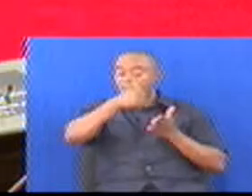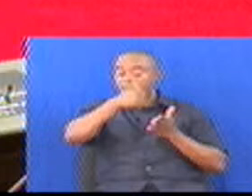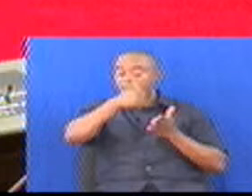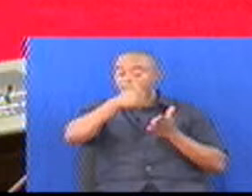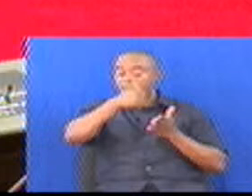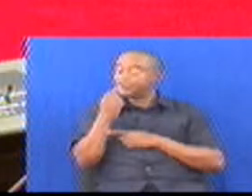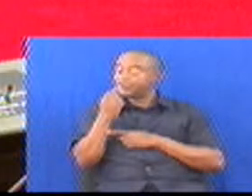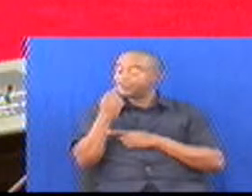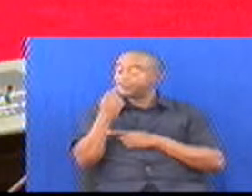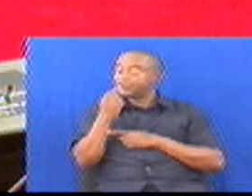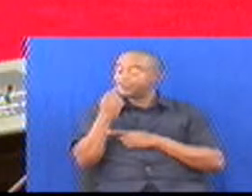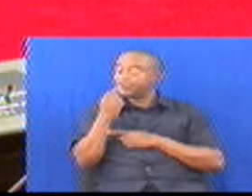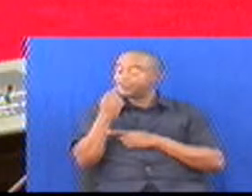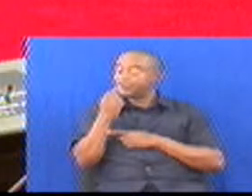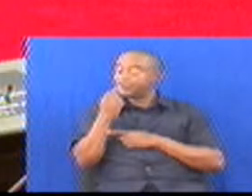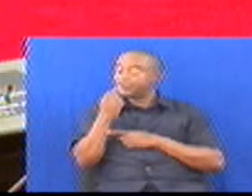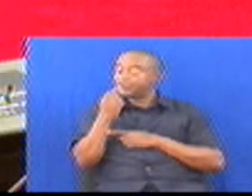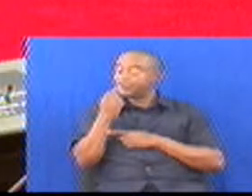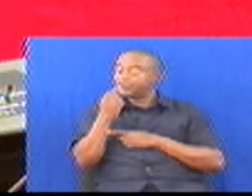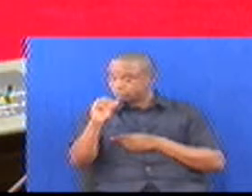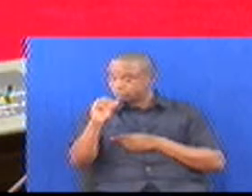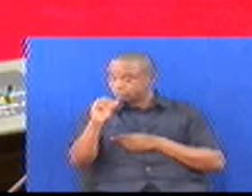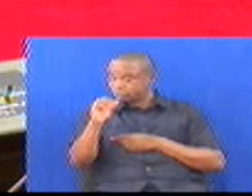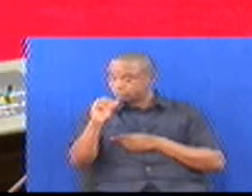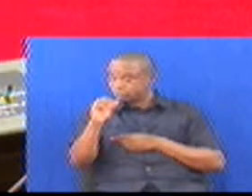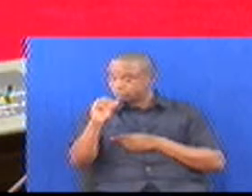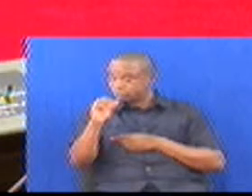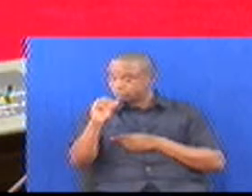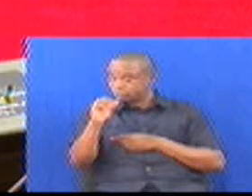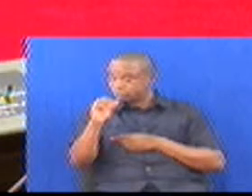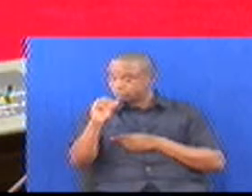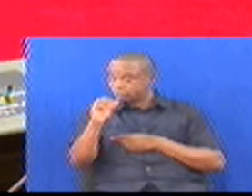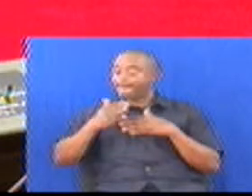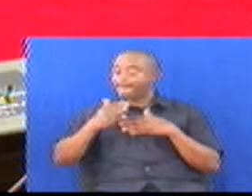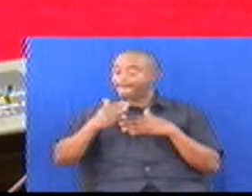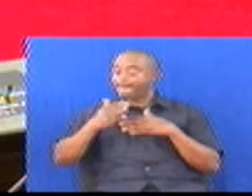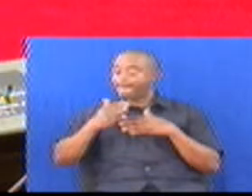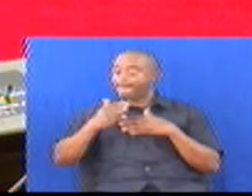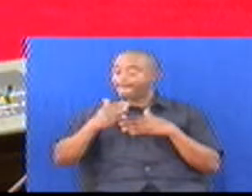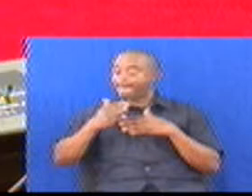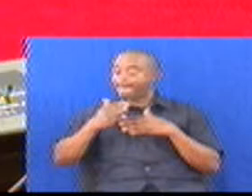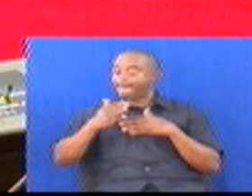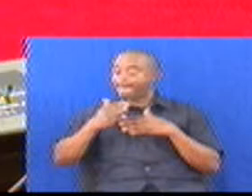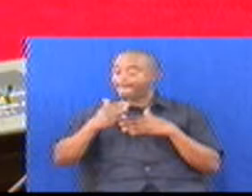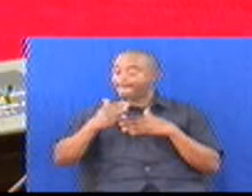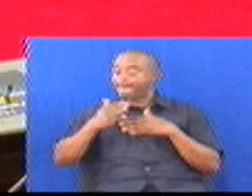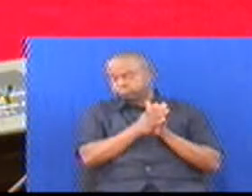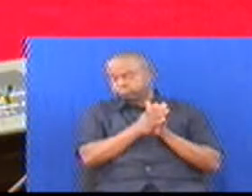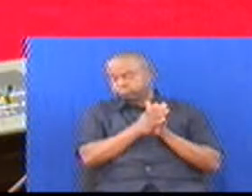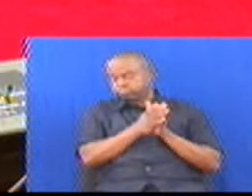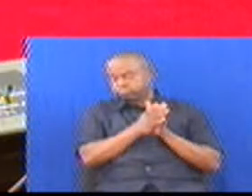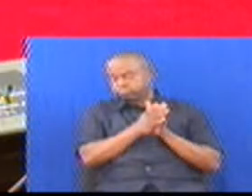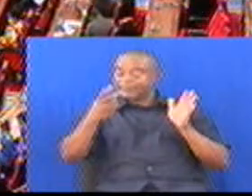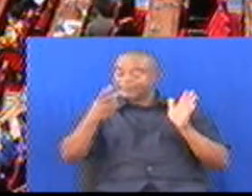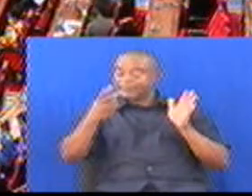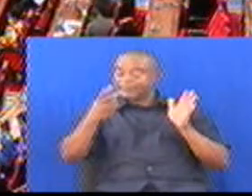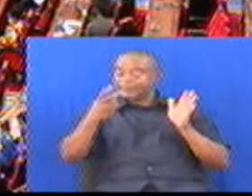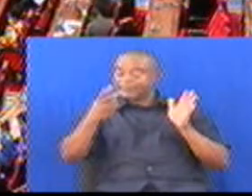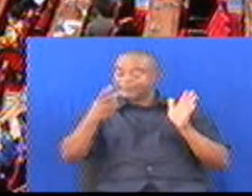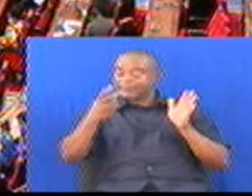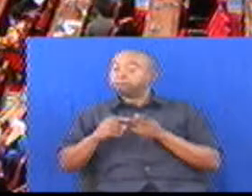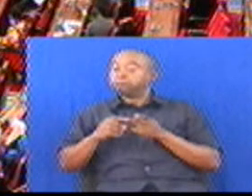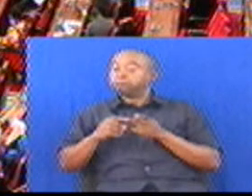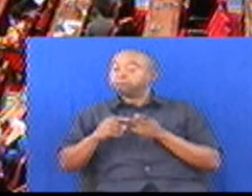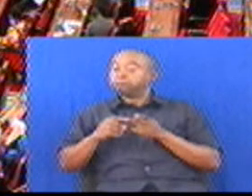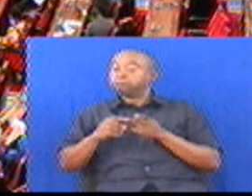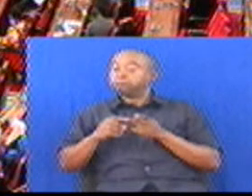trilioni 1.03 zilitumika kati ya mwaka 2015-16 hadi 2019, na